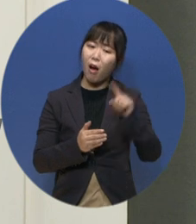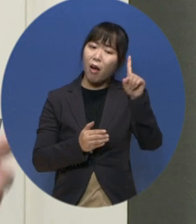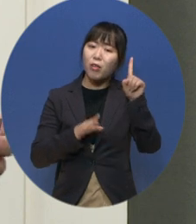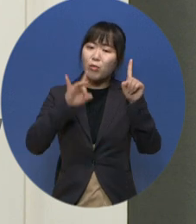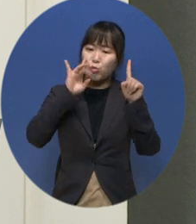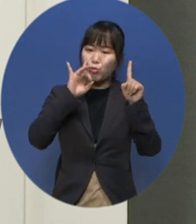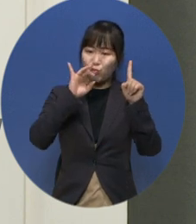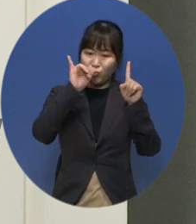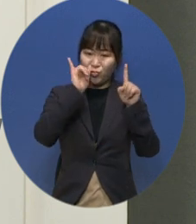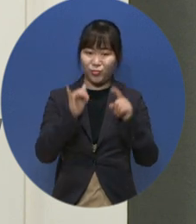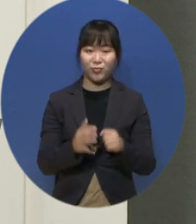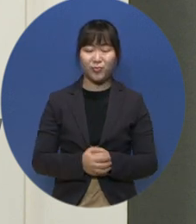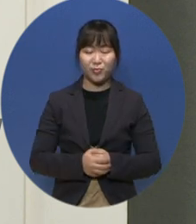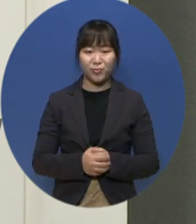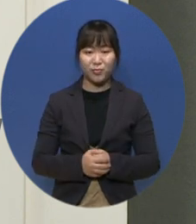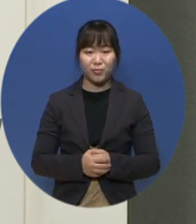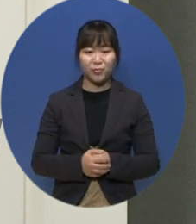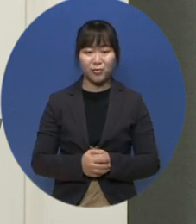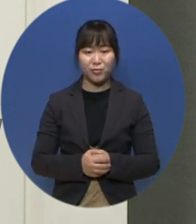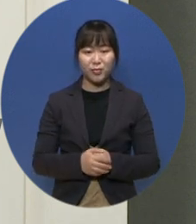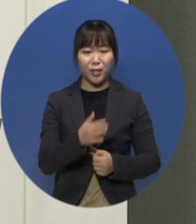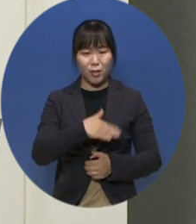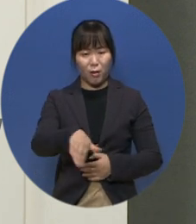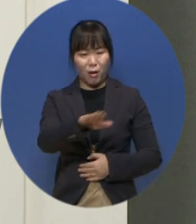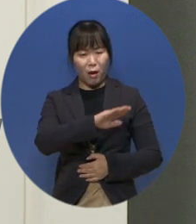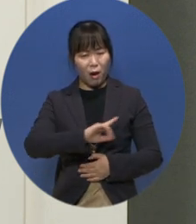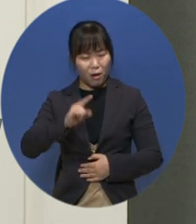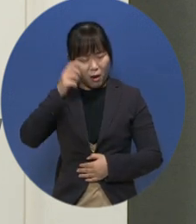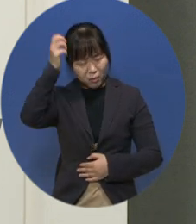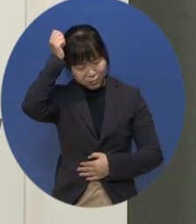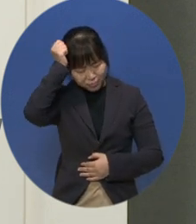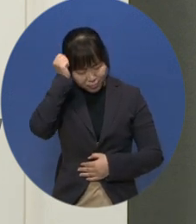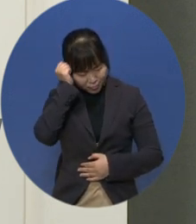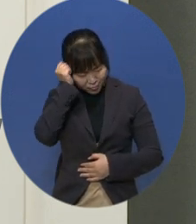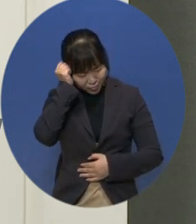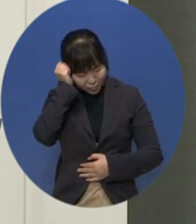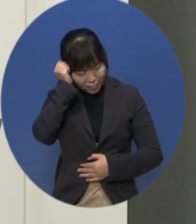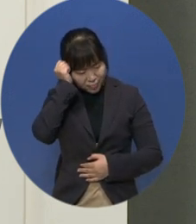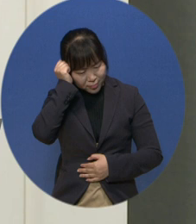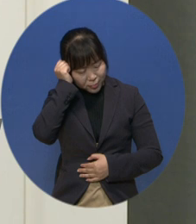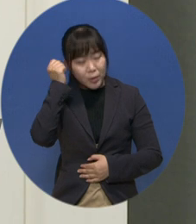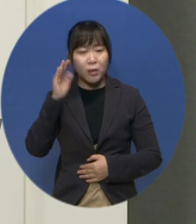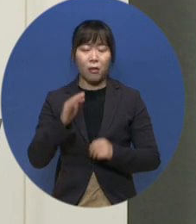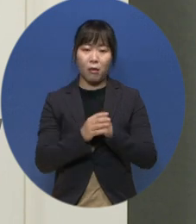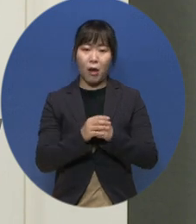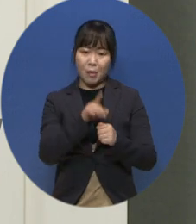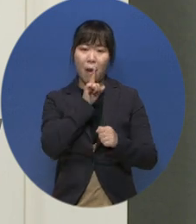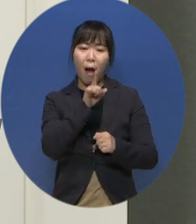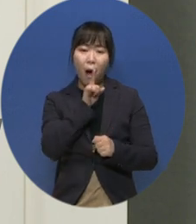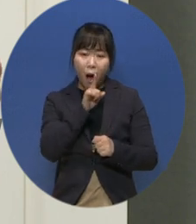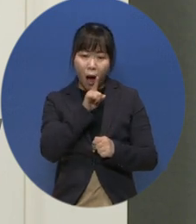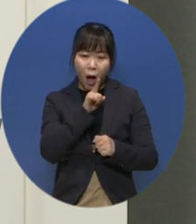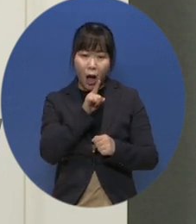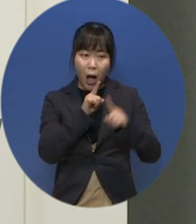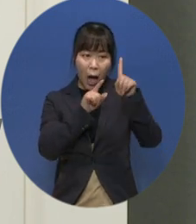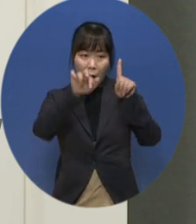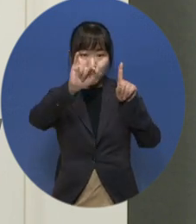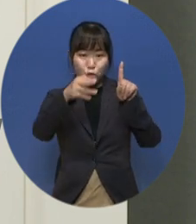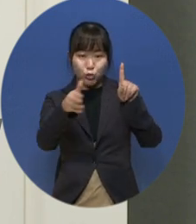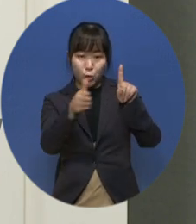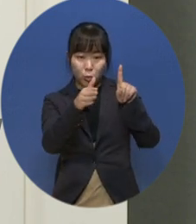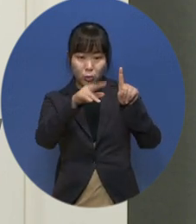좀 궁금한 게 있어요. 네. 저희는 아무리 암기를 하려고 그래도 이 대사를 한 줄